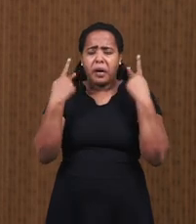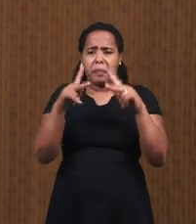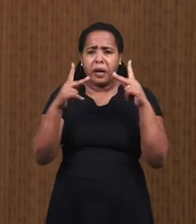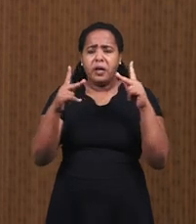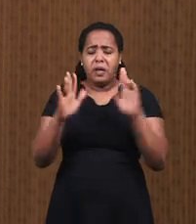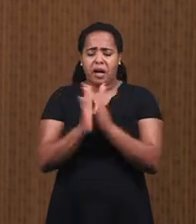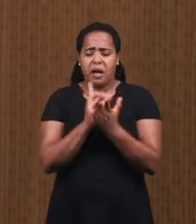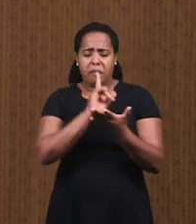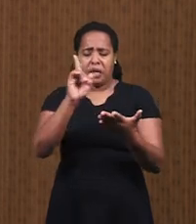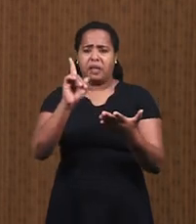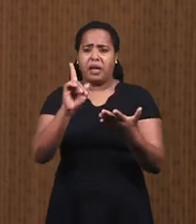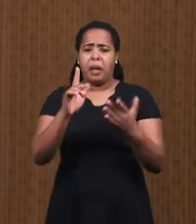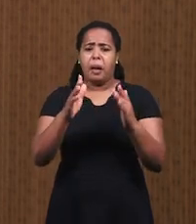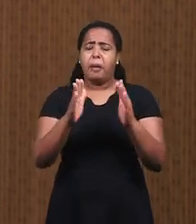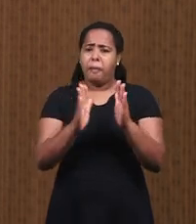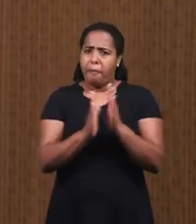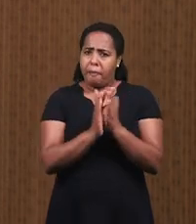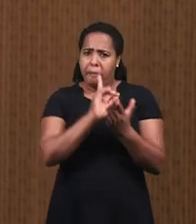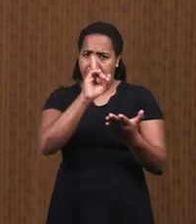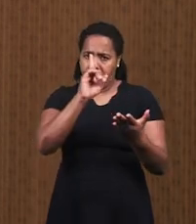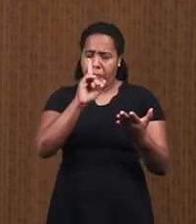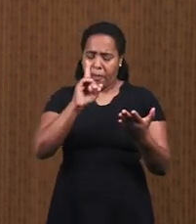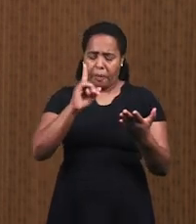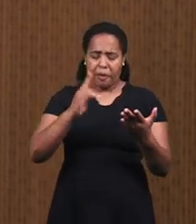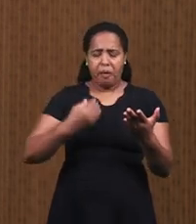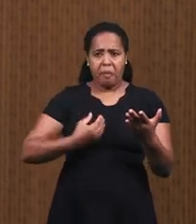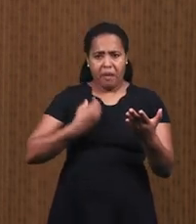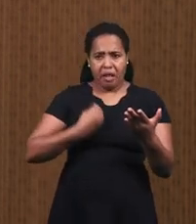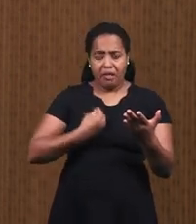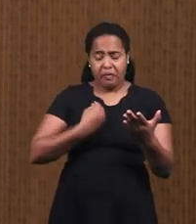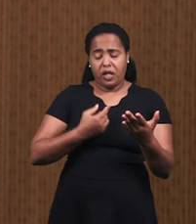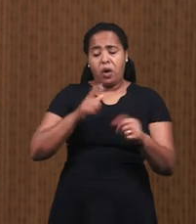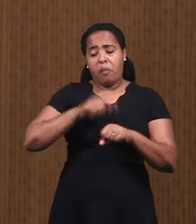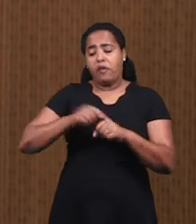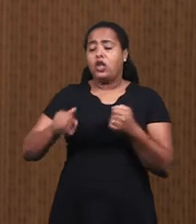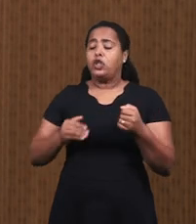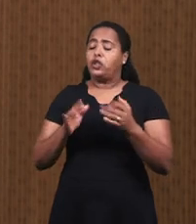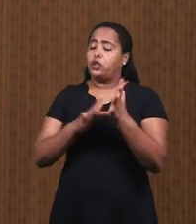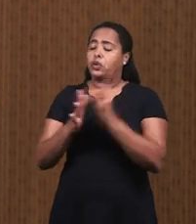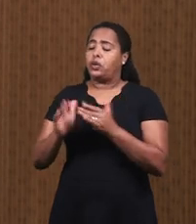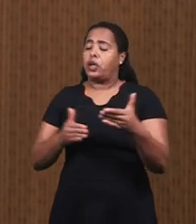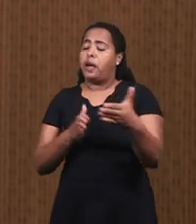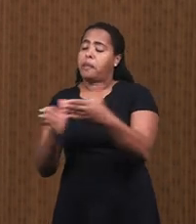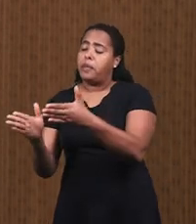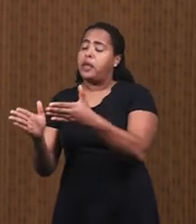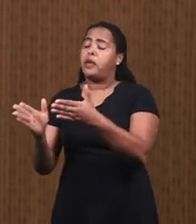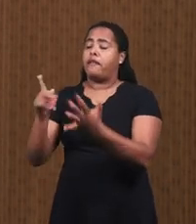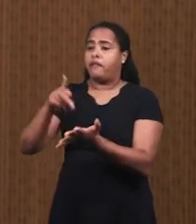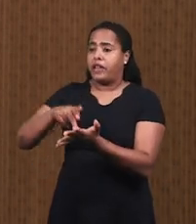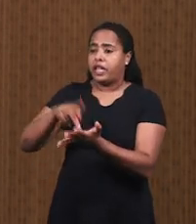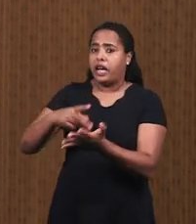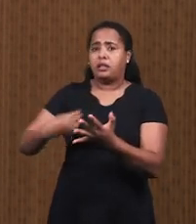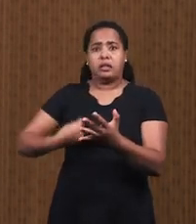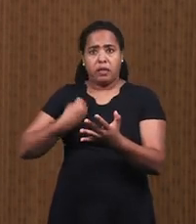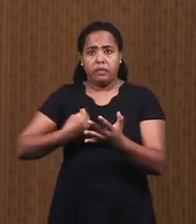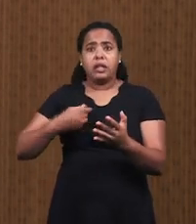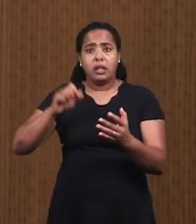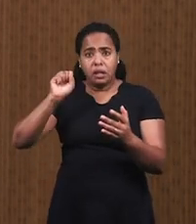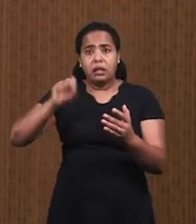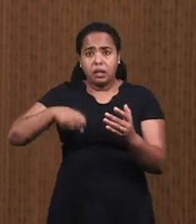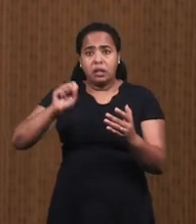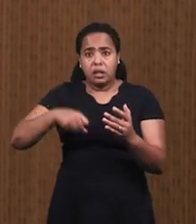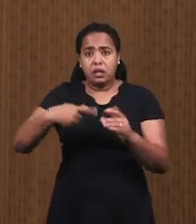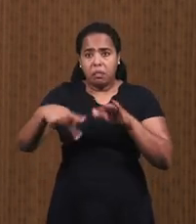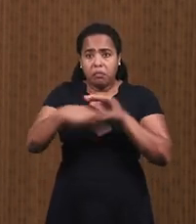Библии, которая является словом жизни. Да, Библия – слово жизни. Когда ты говоришь, Иисус – путь истинной жизни. Да,